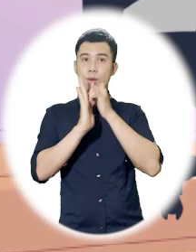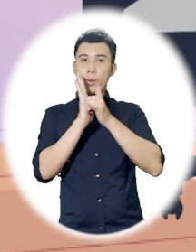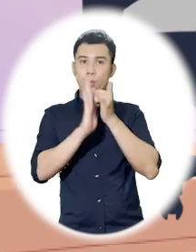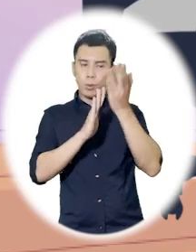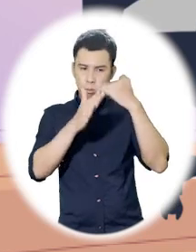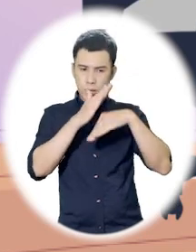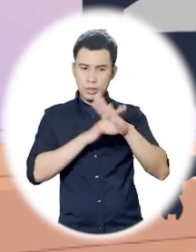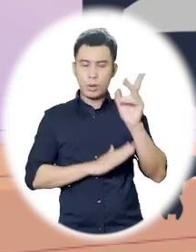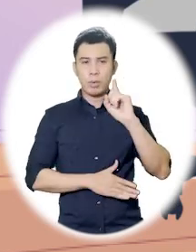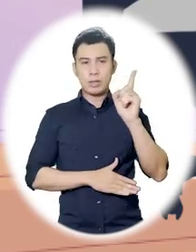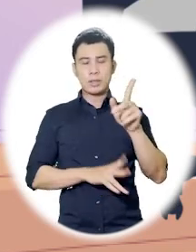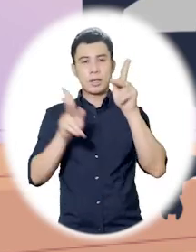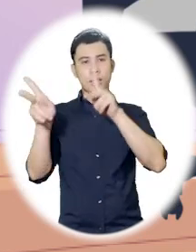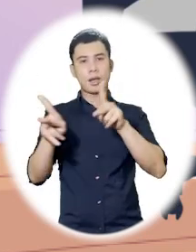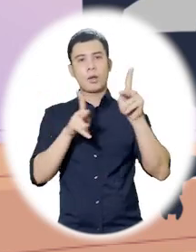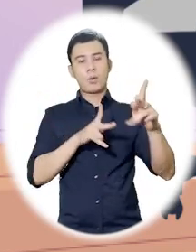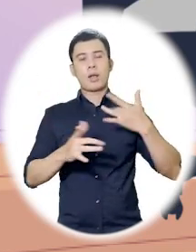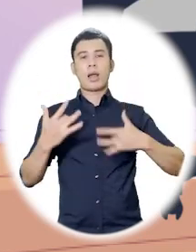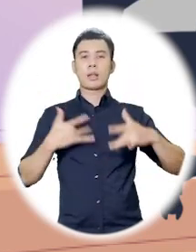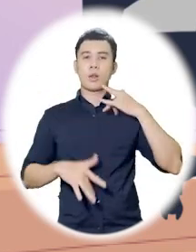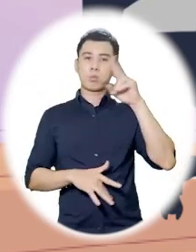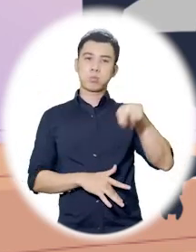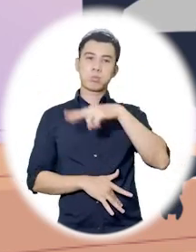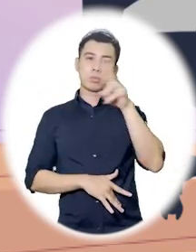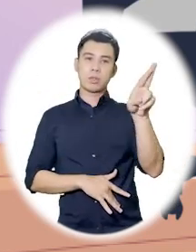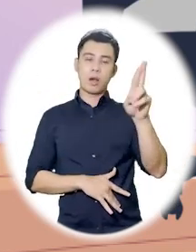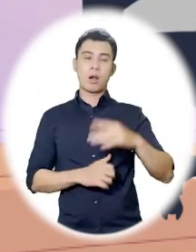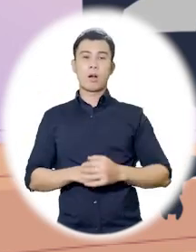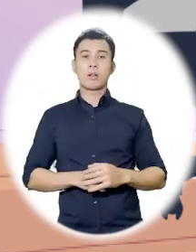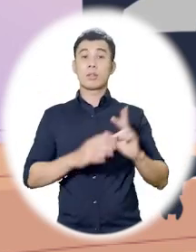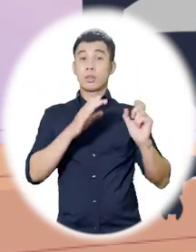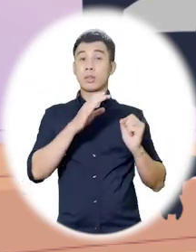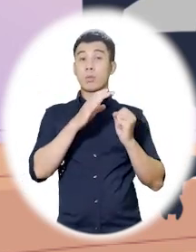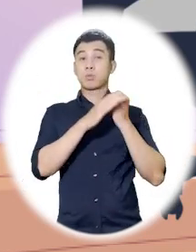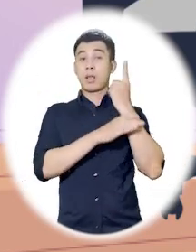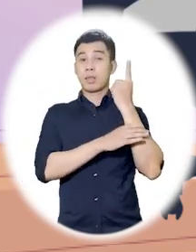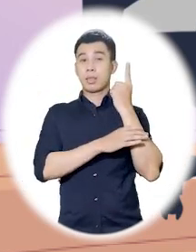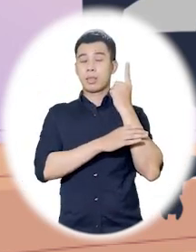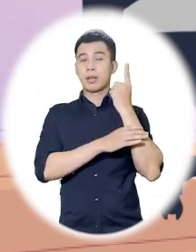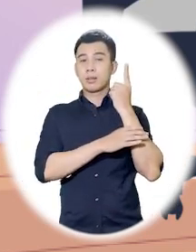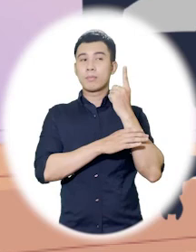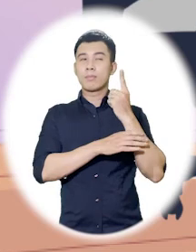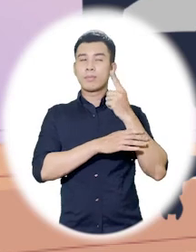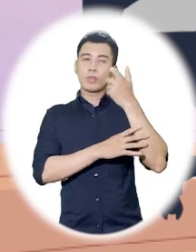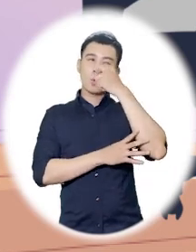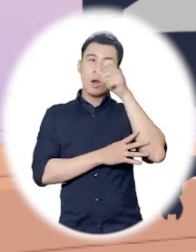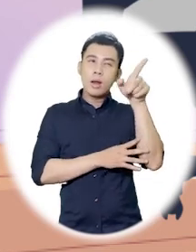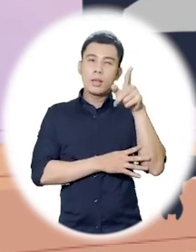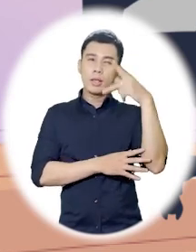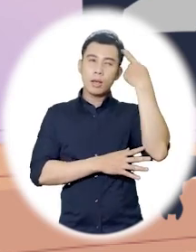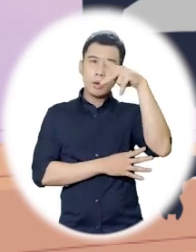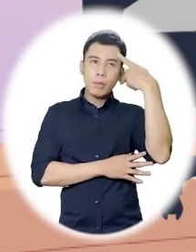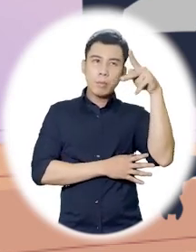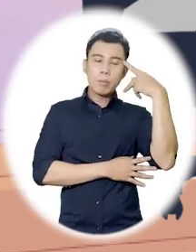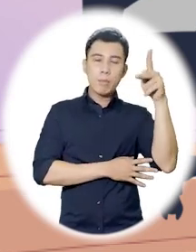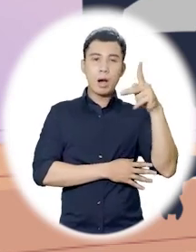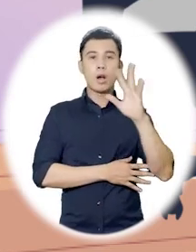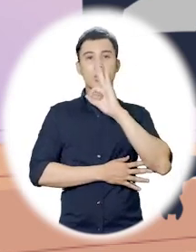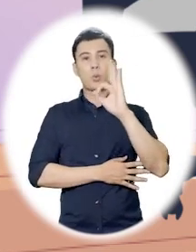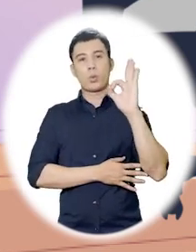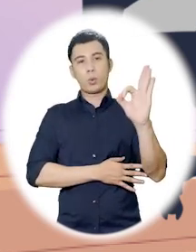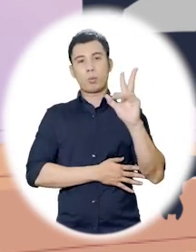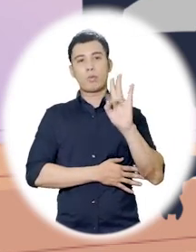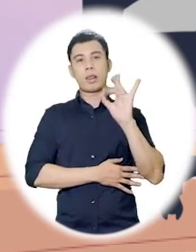như xác lập kế hoạch hành động rõ ràng, thống nhất quy chế giữa các bên, quản lý rà soát vụ việc, chuẩn hóa thủ tục vận